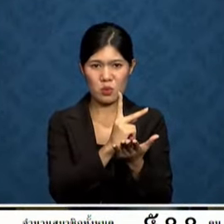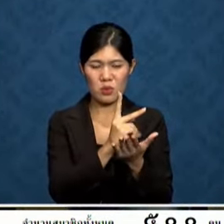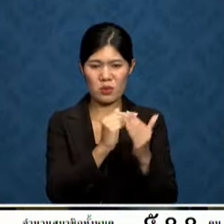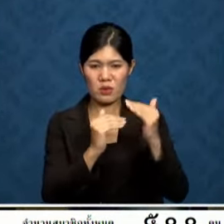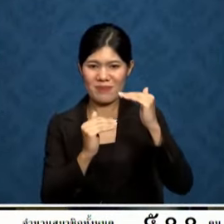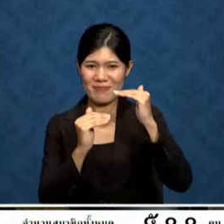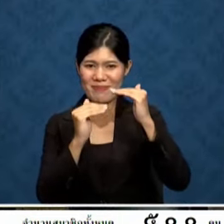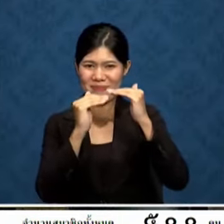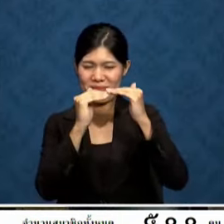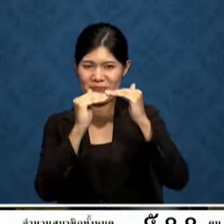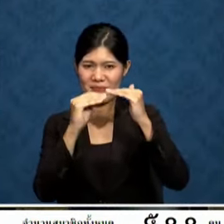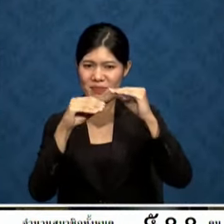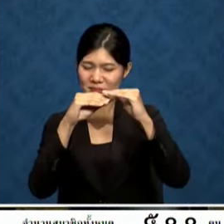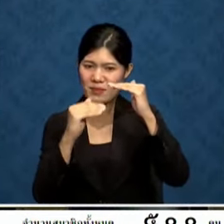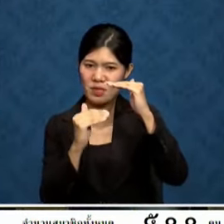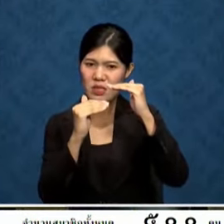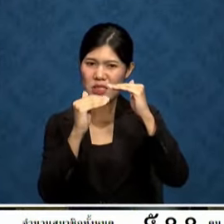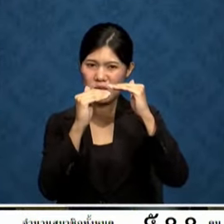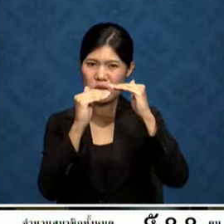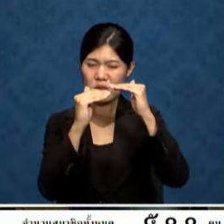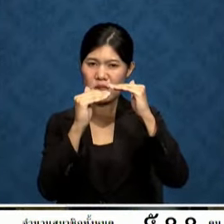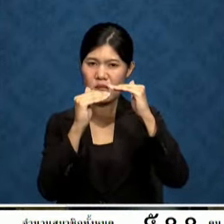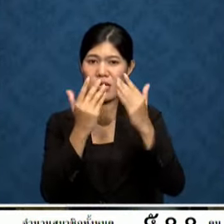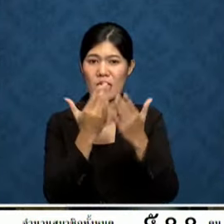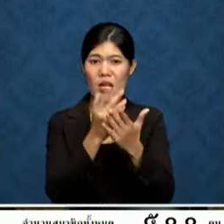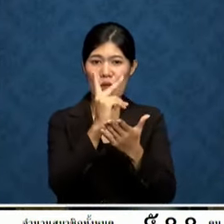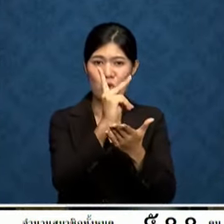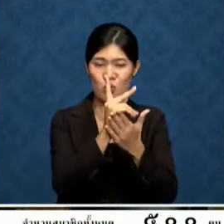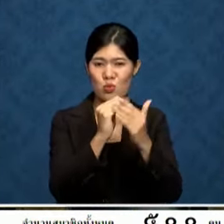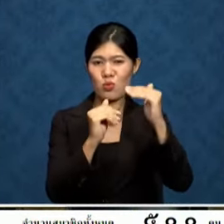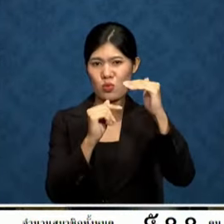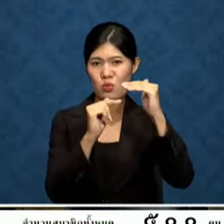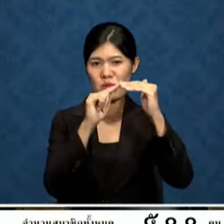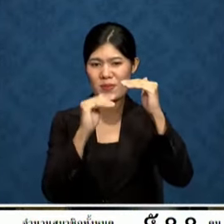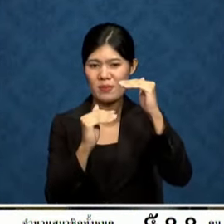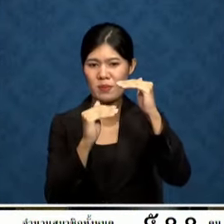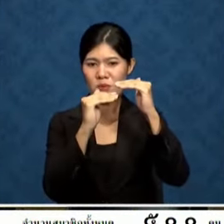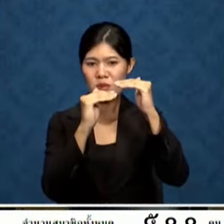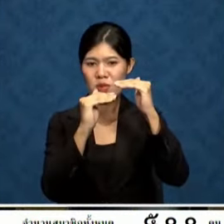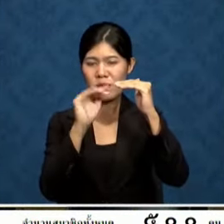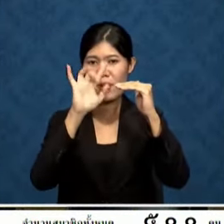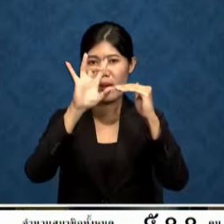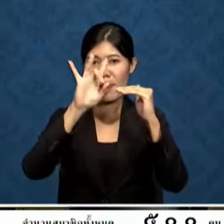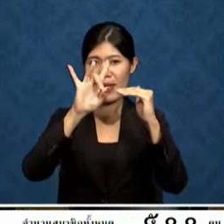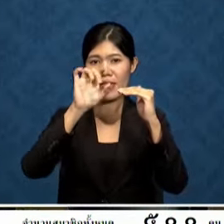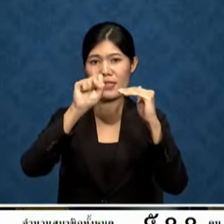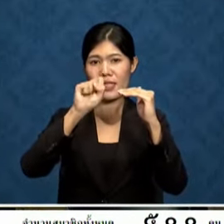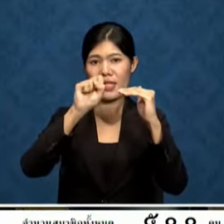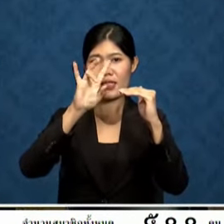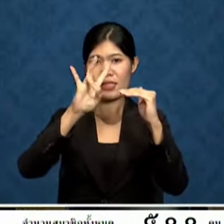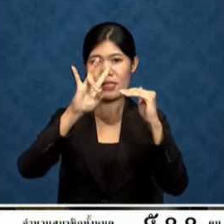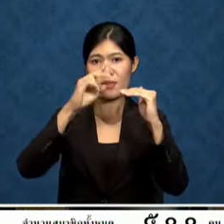เพดานเท่าที่จะกู้ได้สูงสุดไม่เกิน87000